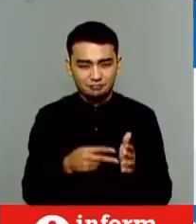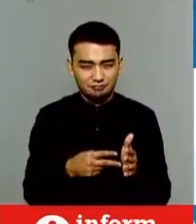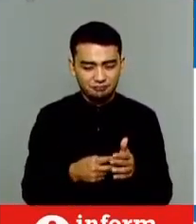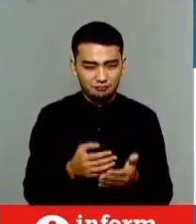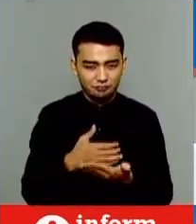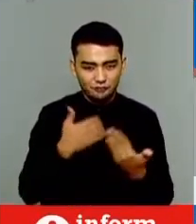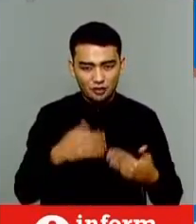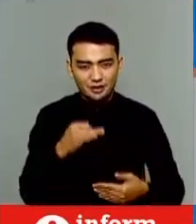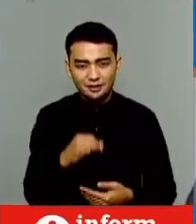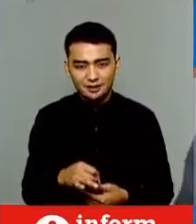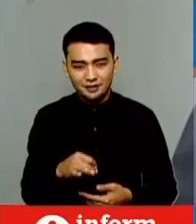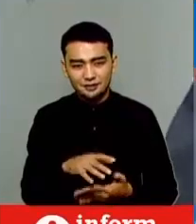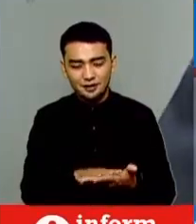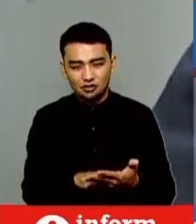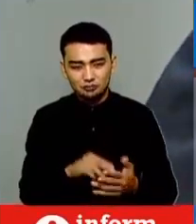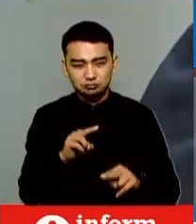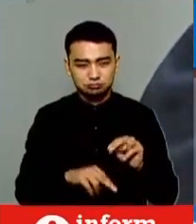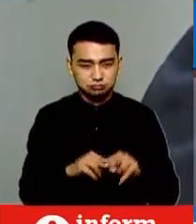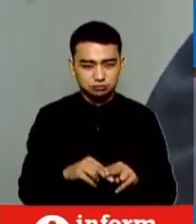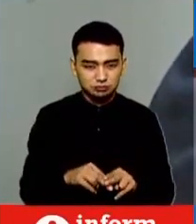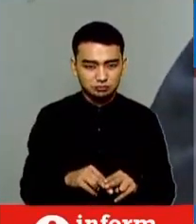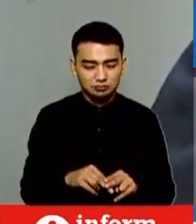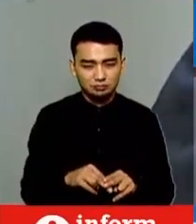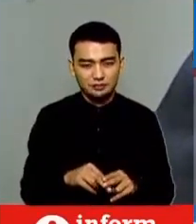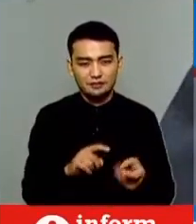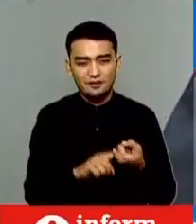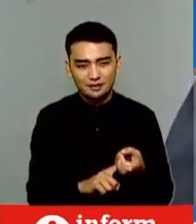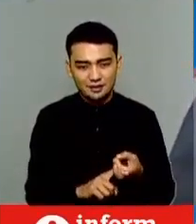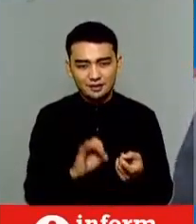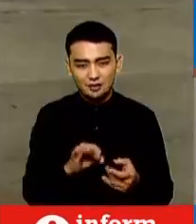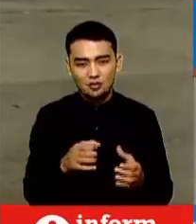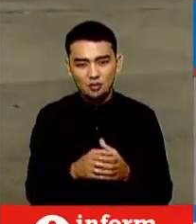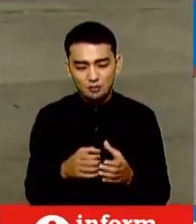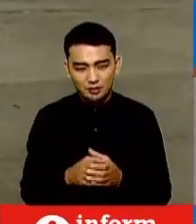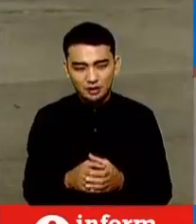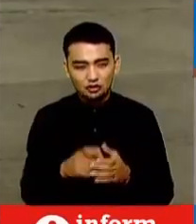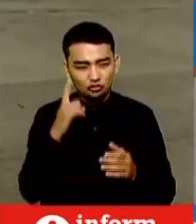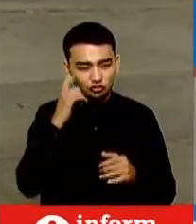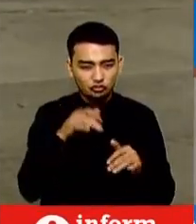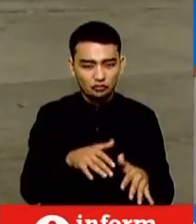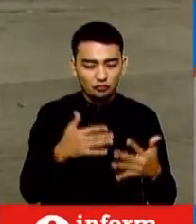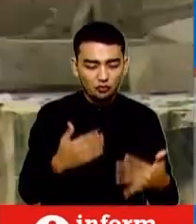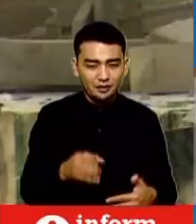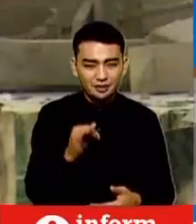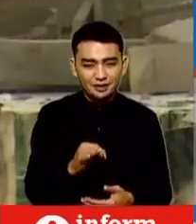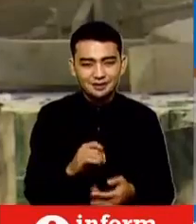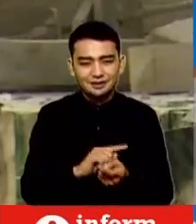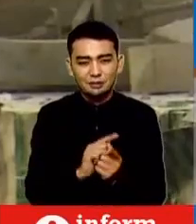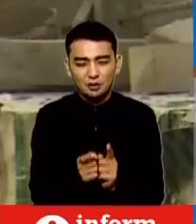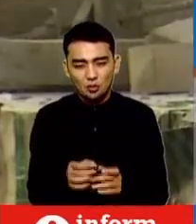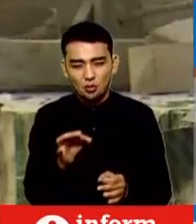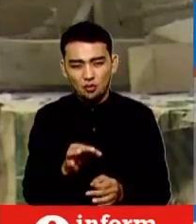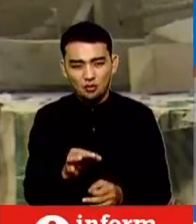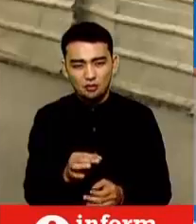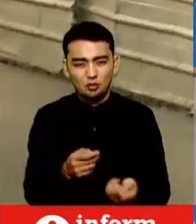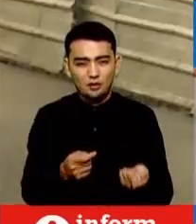и строительство не продолжается. В связи с этим компания собственником было принято решение о смене управляющей компании, о